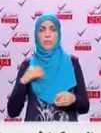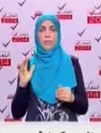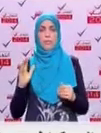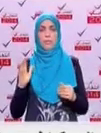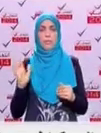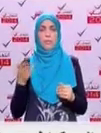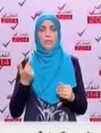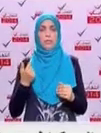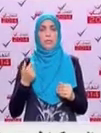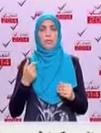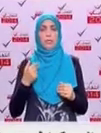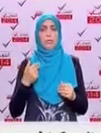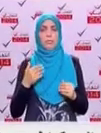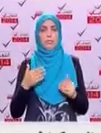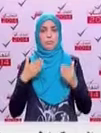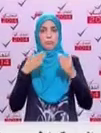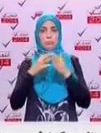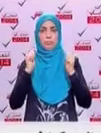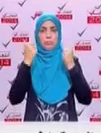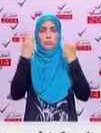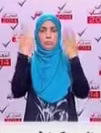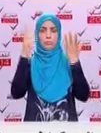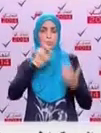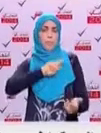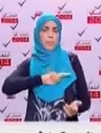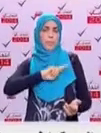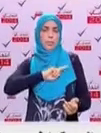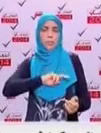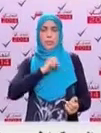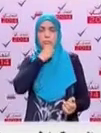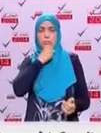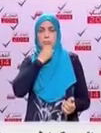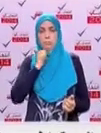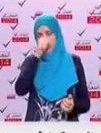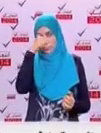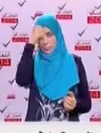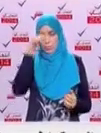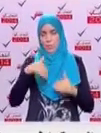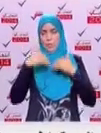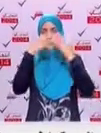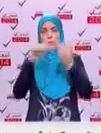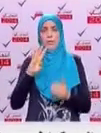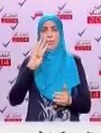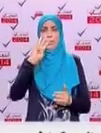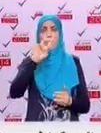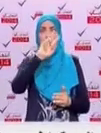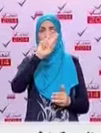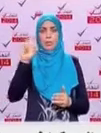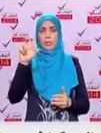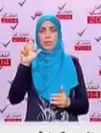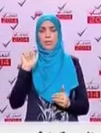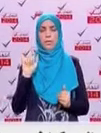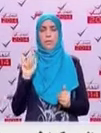ذلك. لقد بلغ عدد المتقاعدين كما تعرفوا في جندوبة أكثر من 34,000 متقاعد، ولا